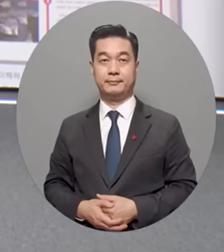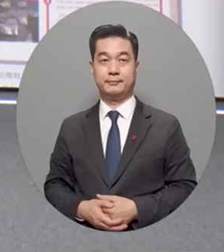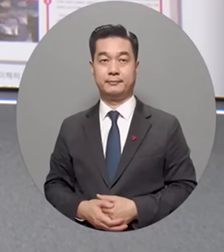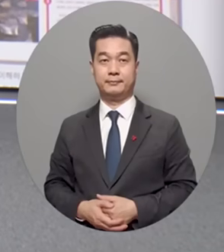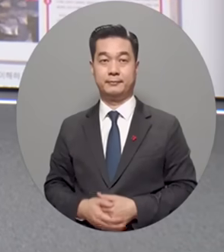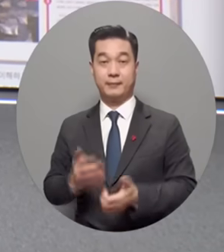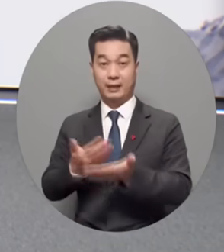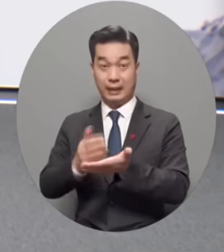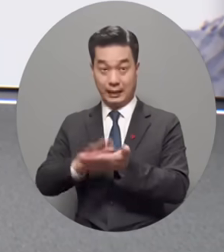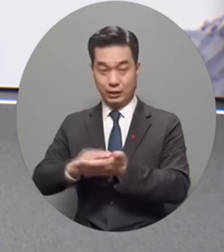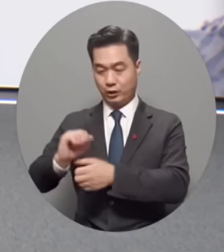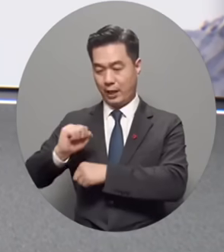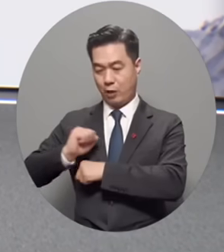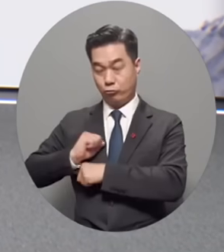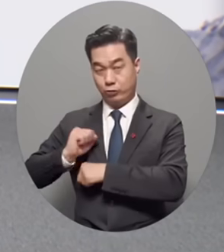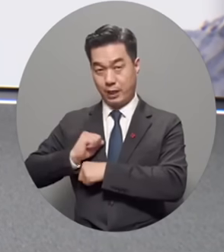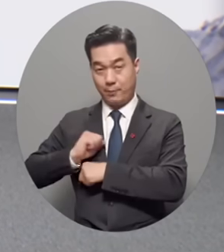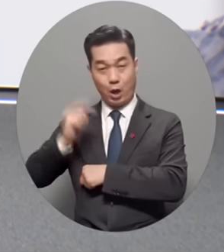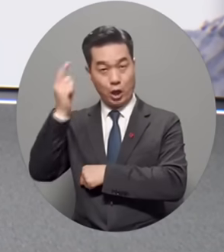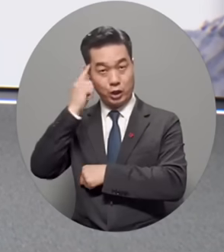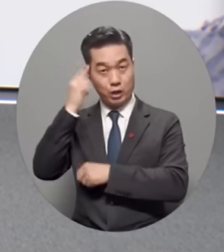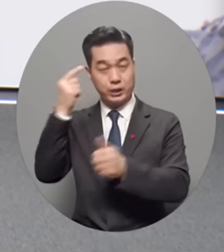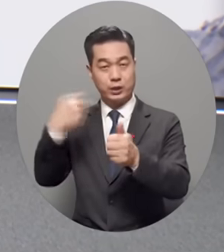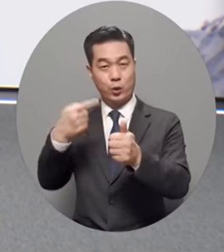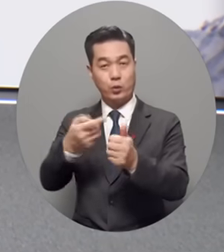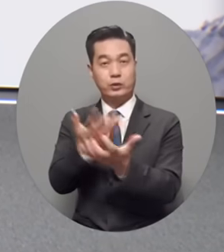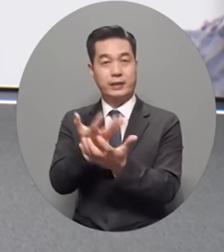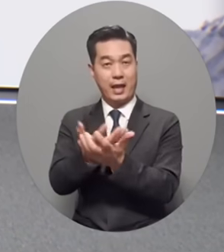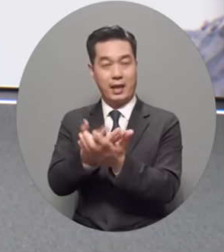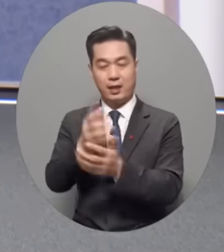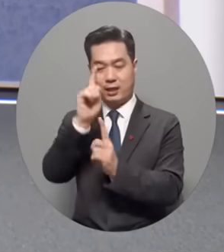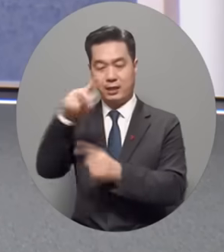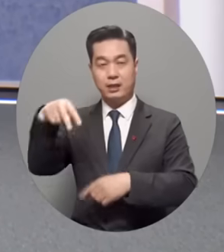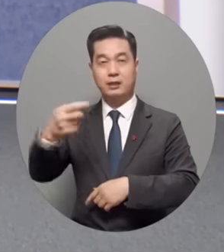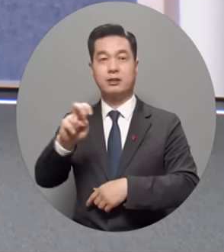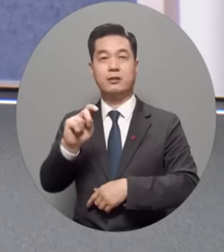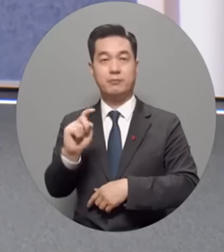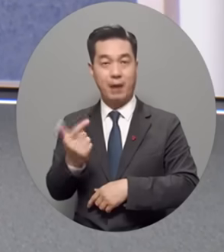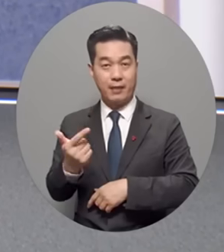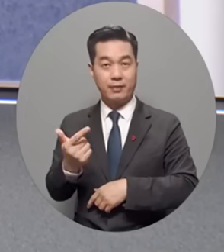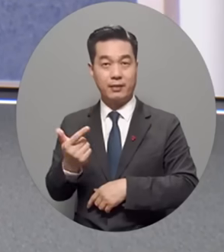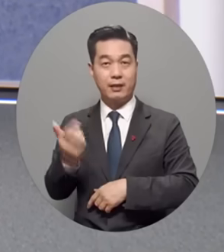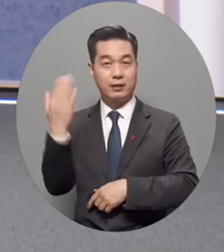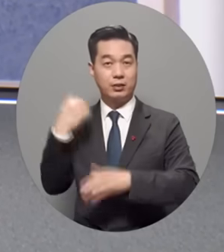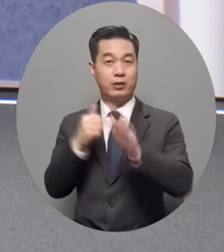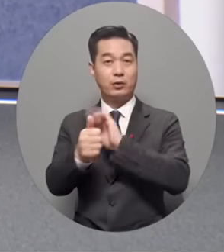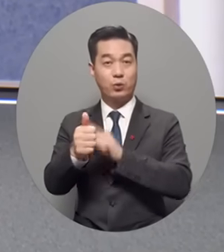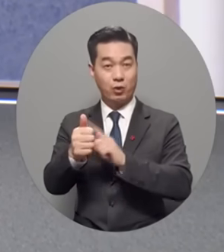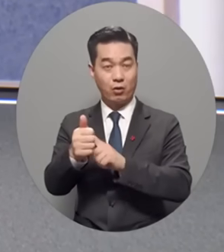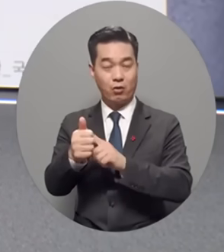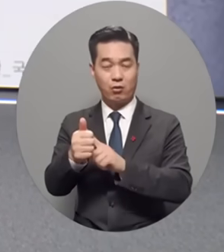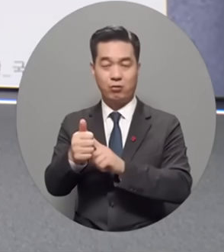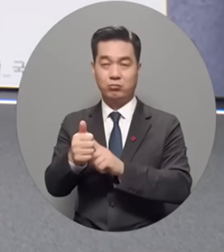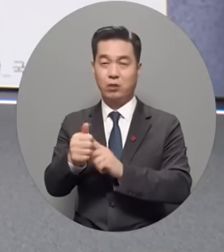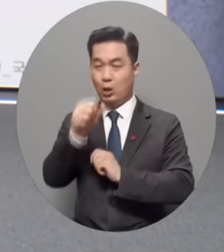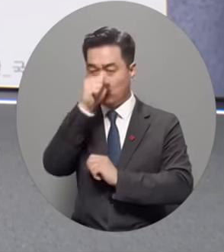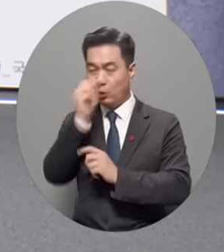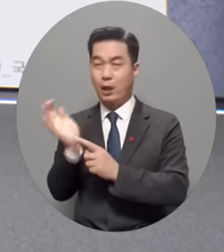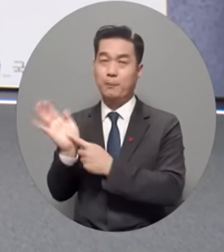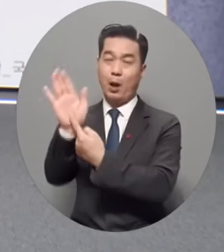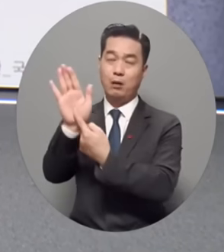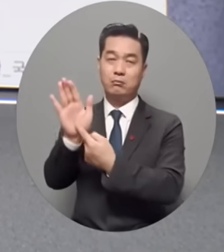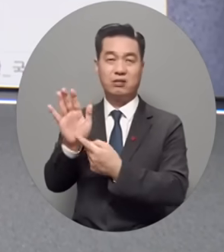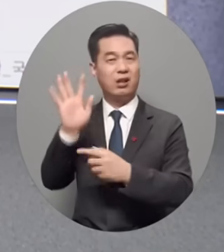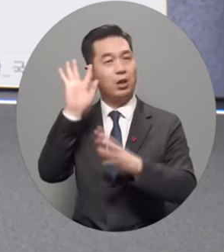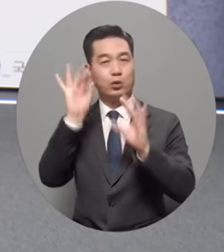개정된 군장병 정신전력 교육교재가 이승만 전 대통령을 일방적으로 미화했다는 논란이 일자 국방부는 동의할 수